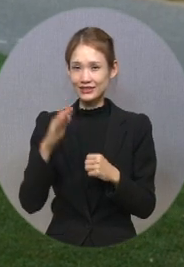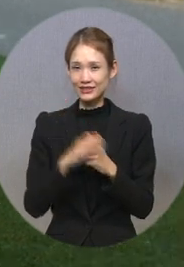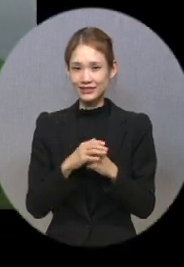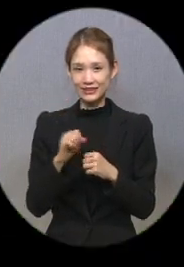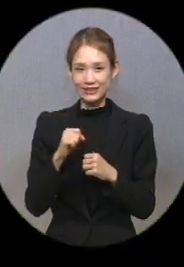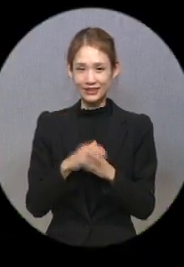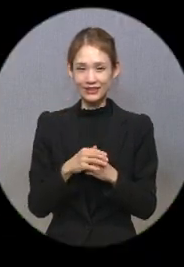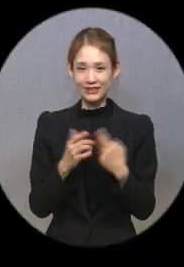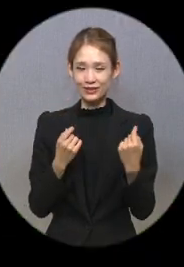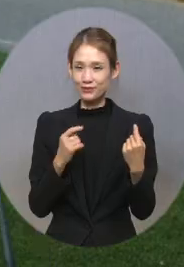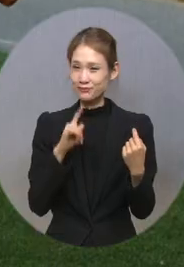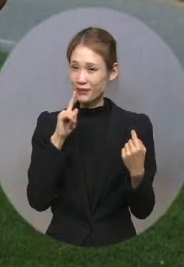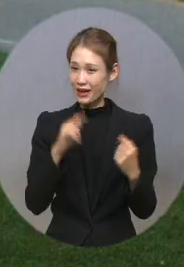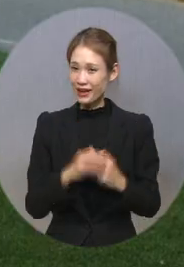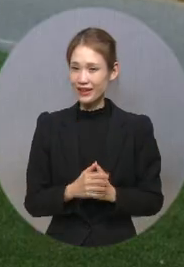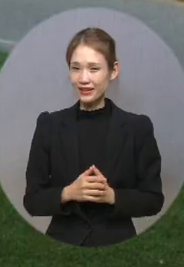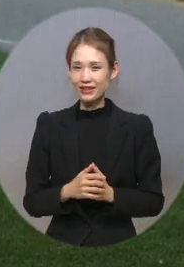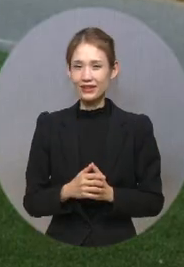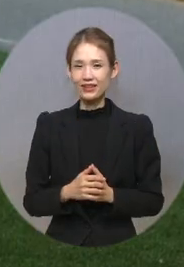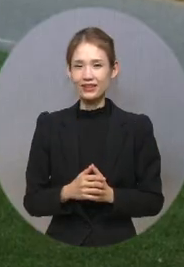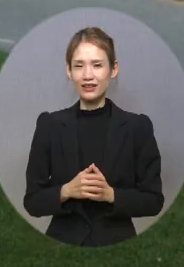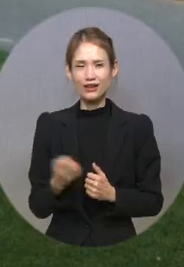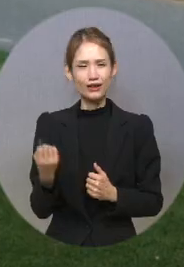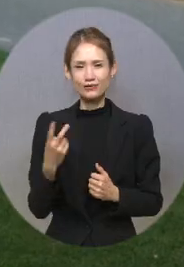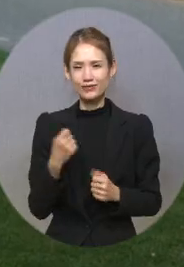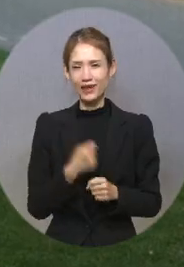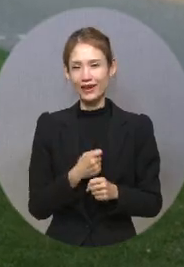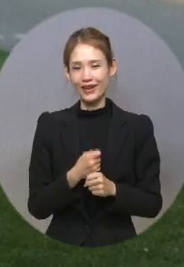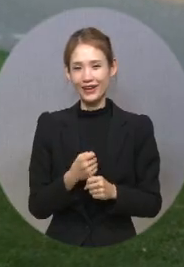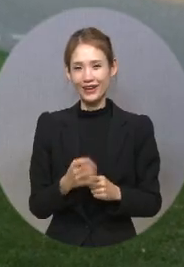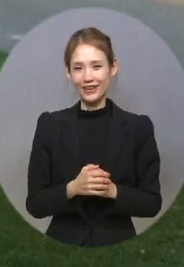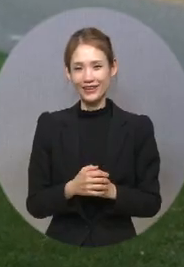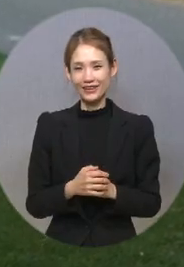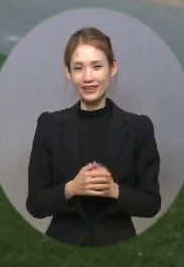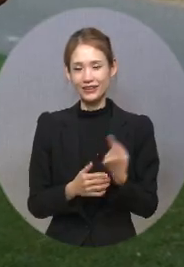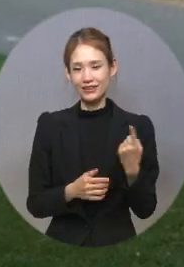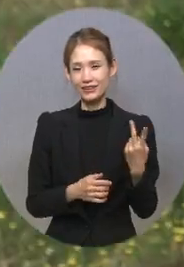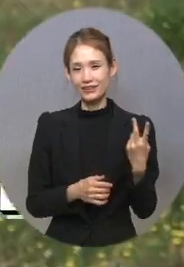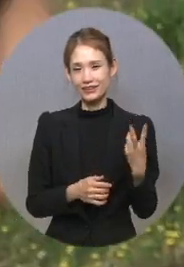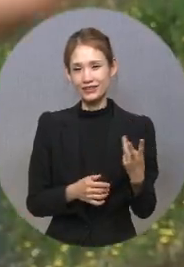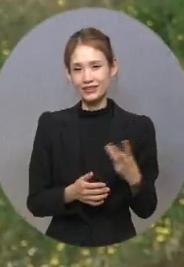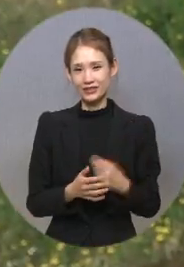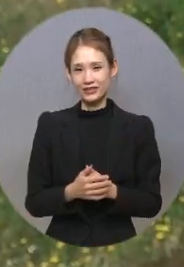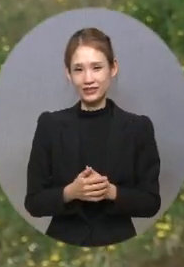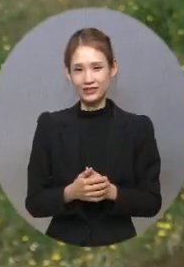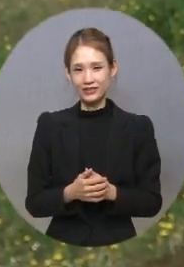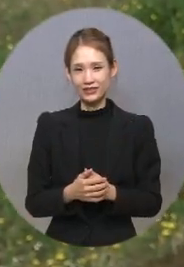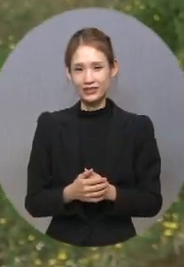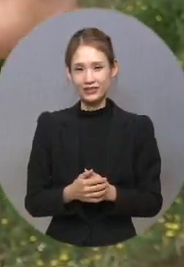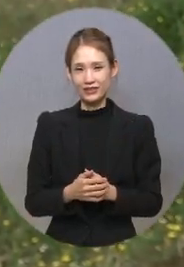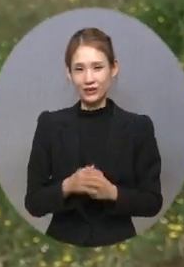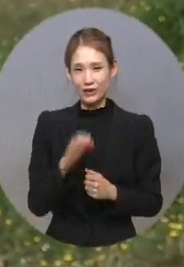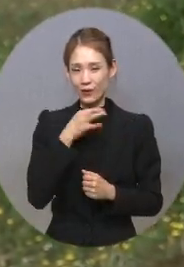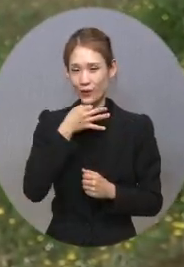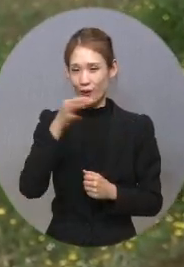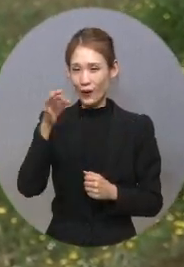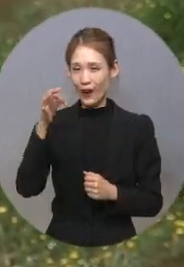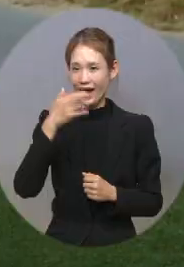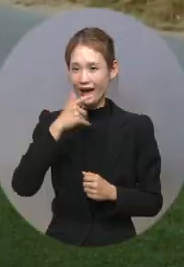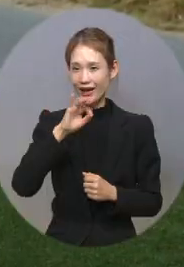버디. 와 으쌰 다시. 자 하나 둘. 와 나이스 버디.